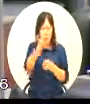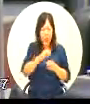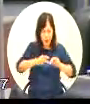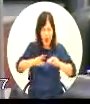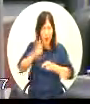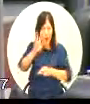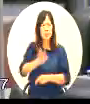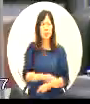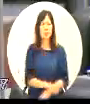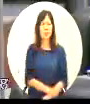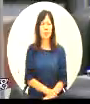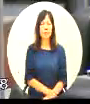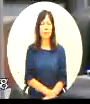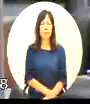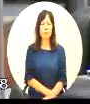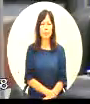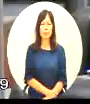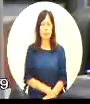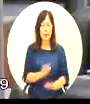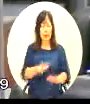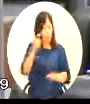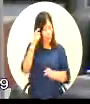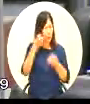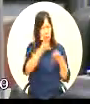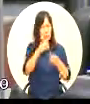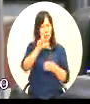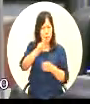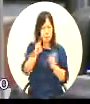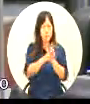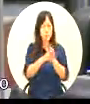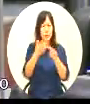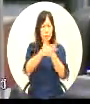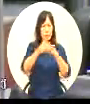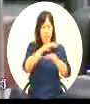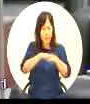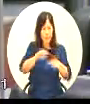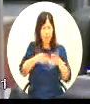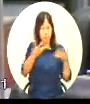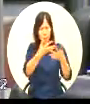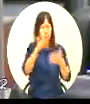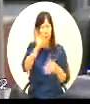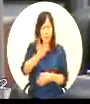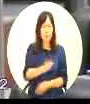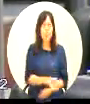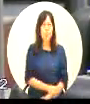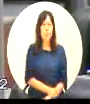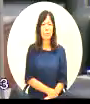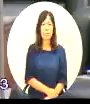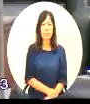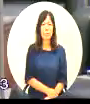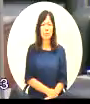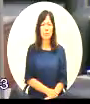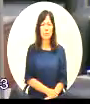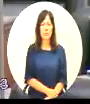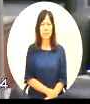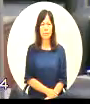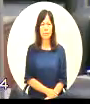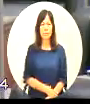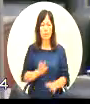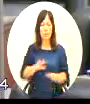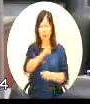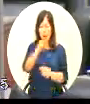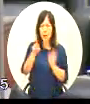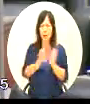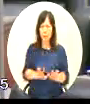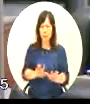改善当中。那我今天要谈的议题，其实在保安部门咨询里面也有带到就是我们来看一下我